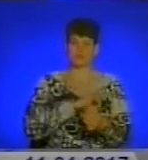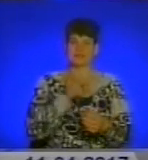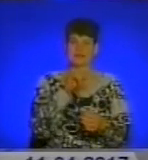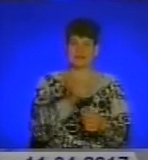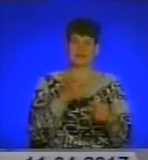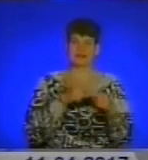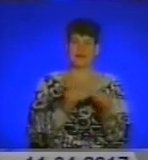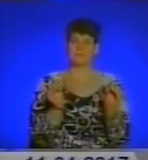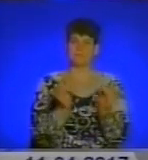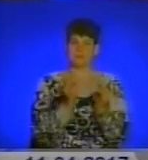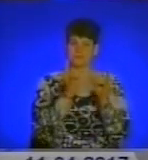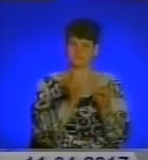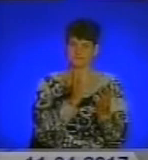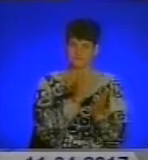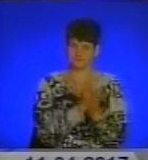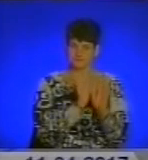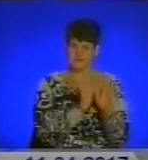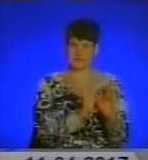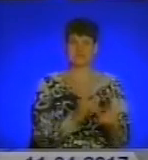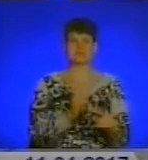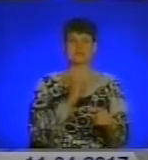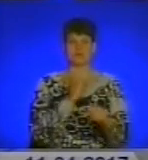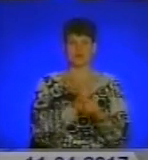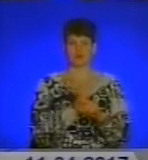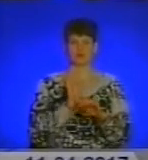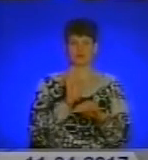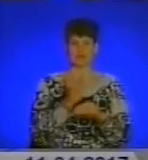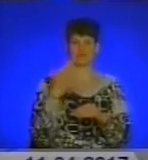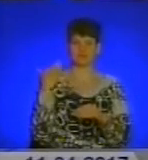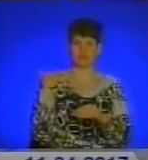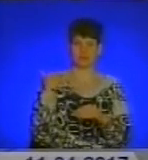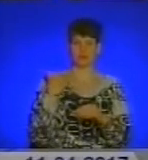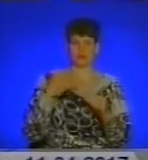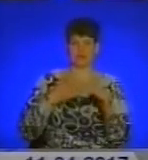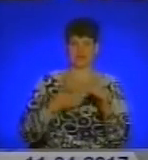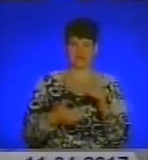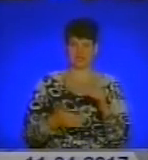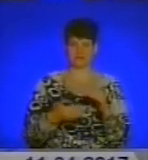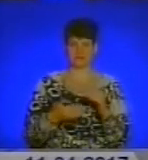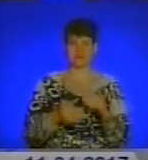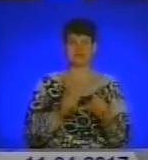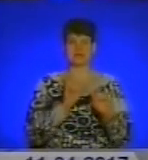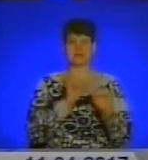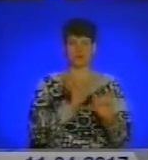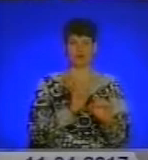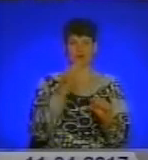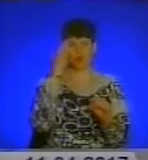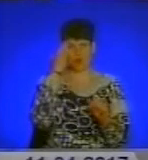найменш травматична. Тобто заборонені удари в спину, заборонені удари нижче пояса, заборонені удари ліктями, колінами,